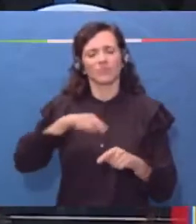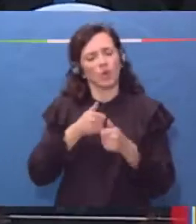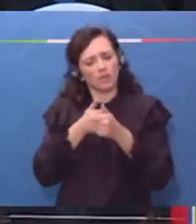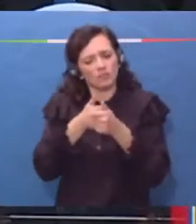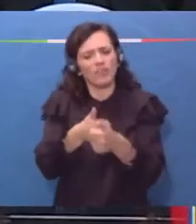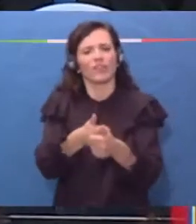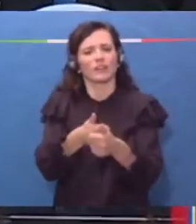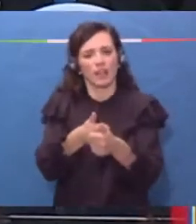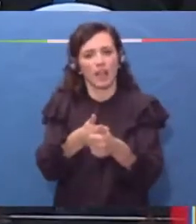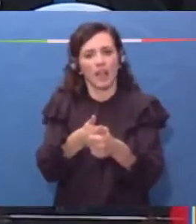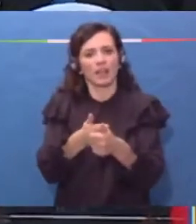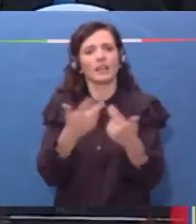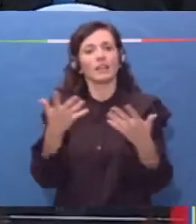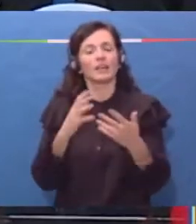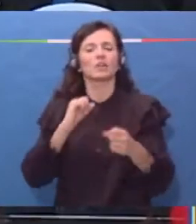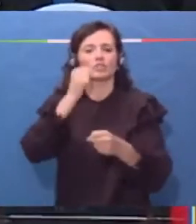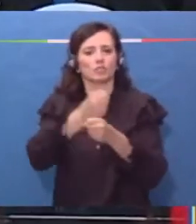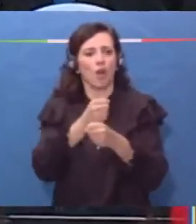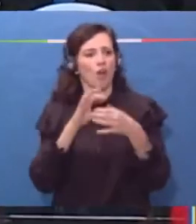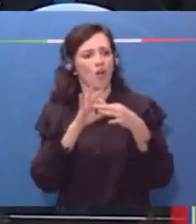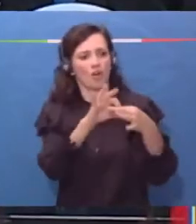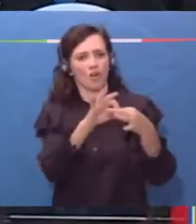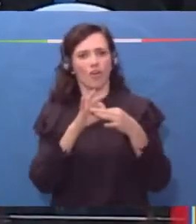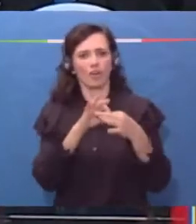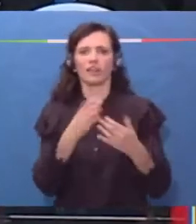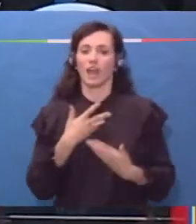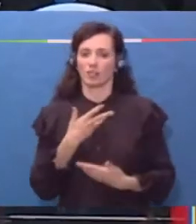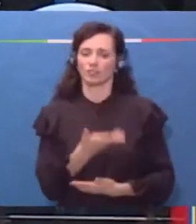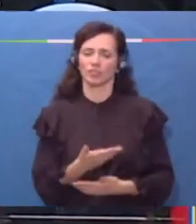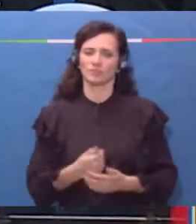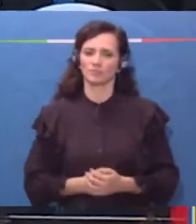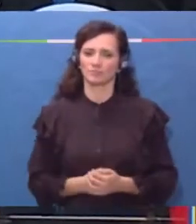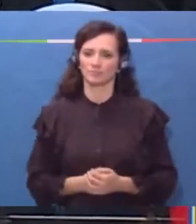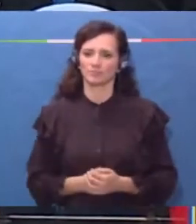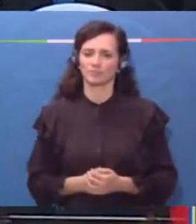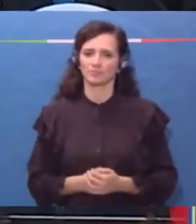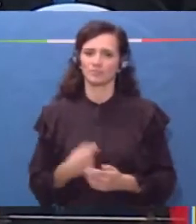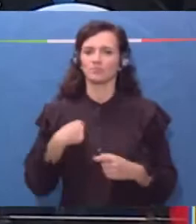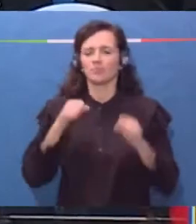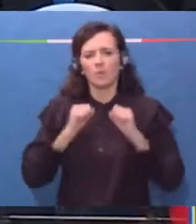storia che ci lega. Vorrei citare ancora tanto